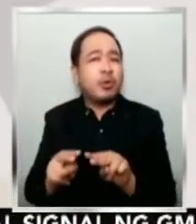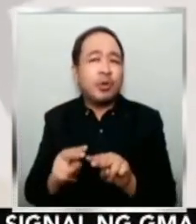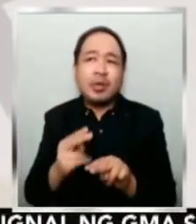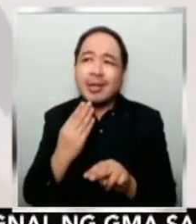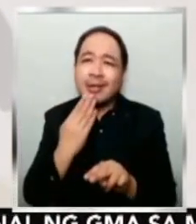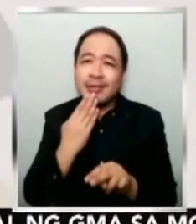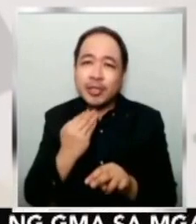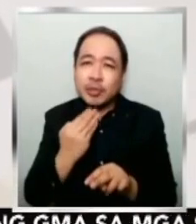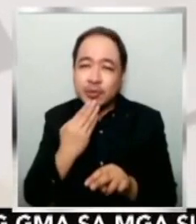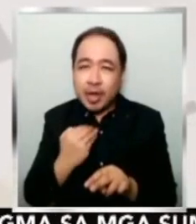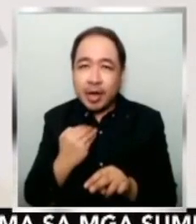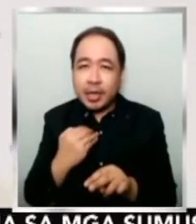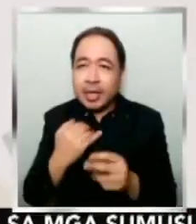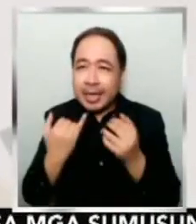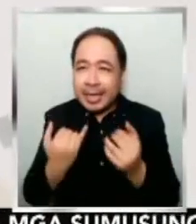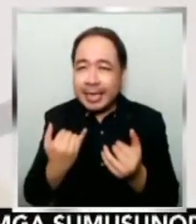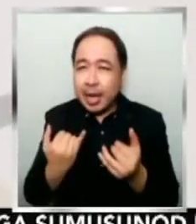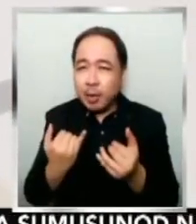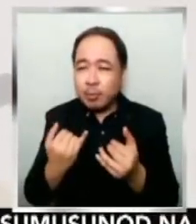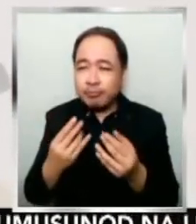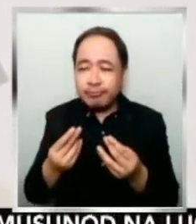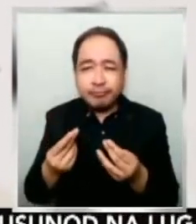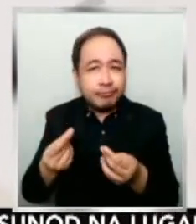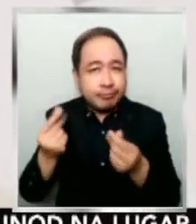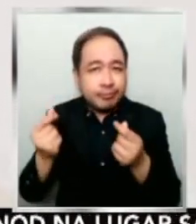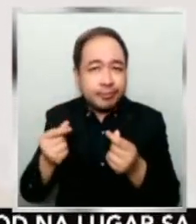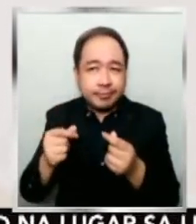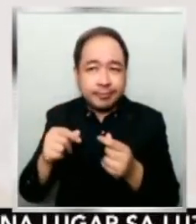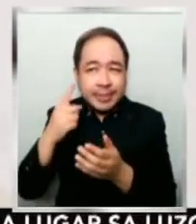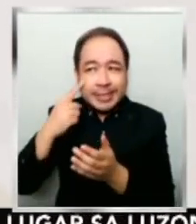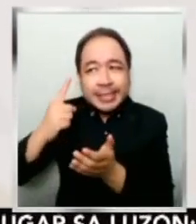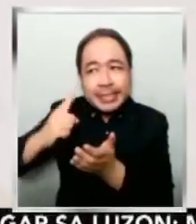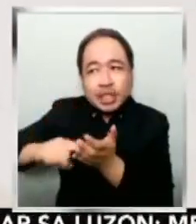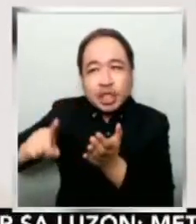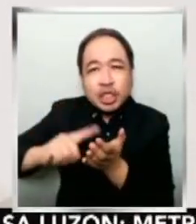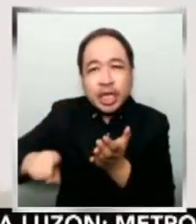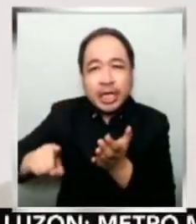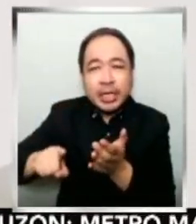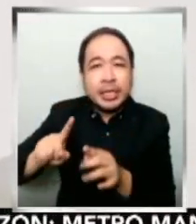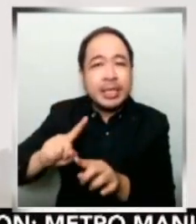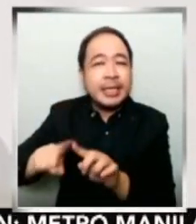rin sila ng spot inspection sa mga warehouse ng asukal.